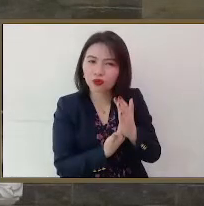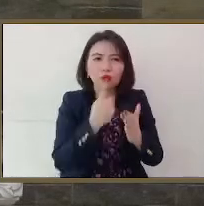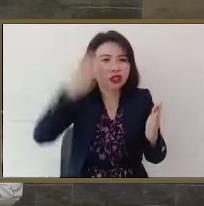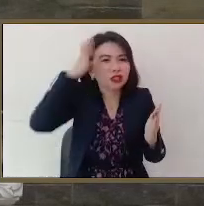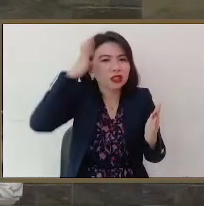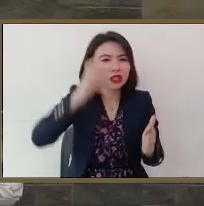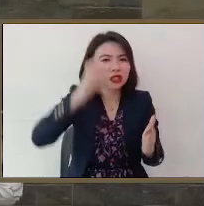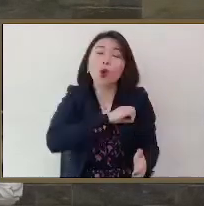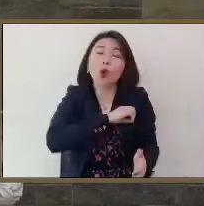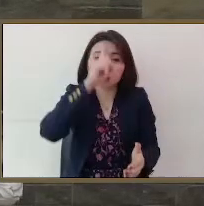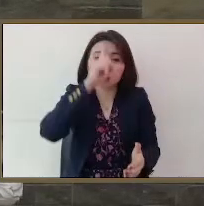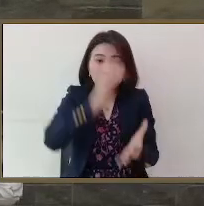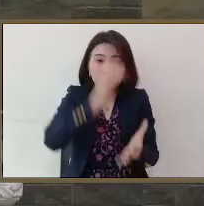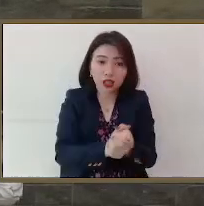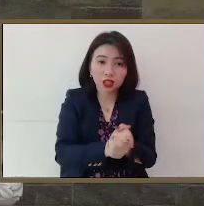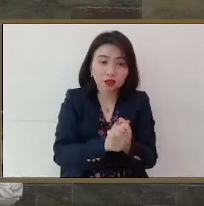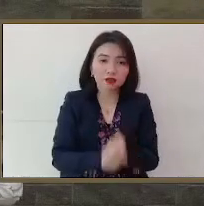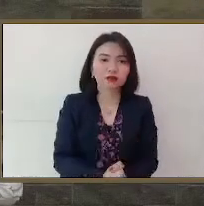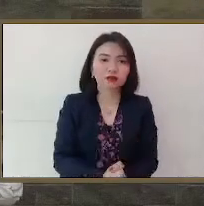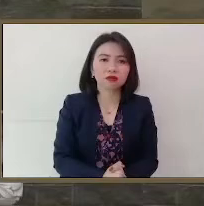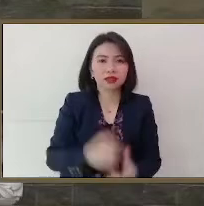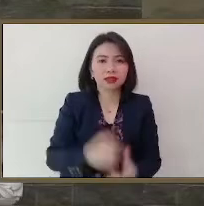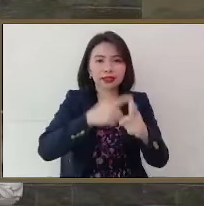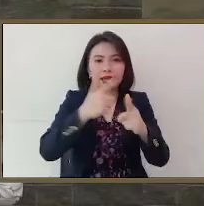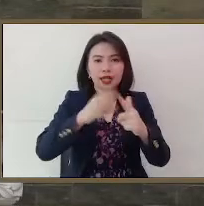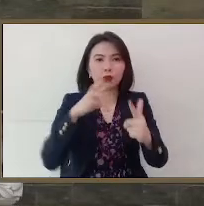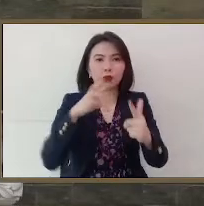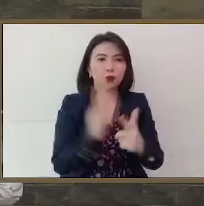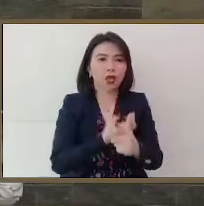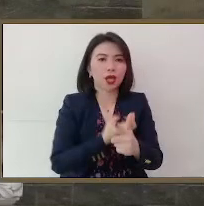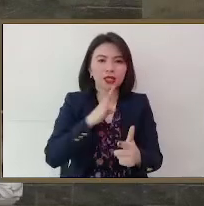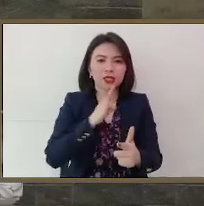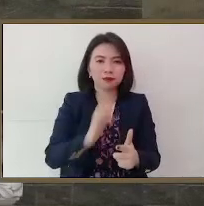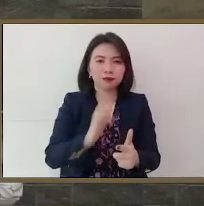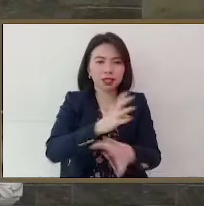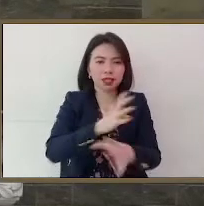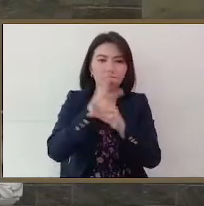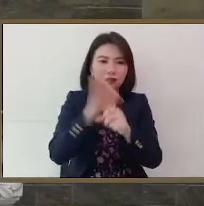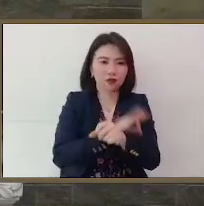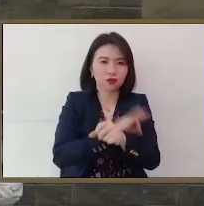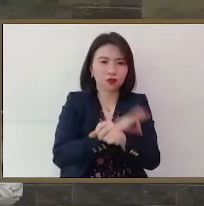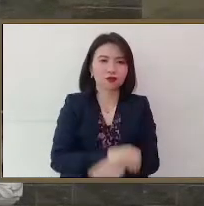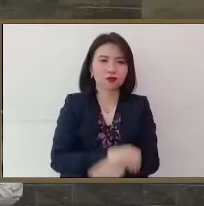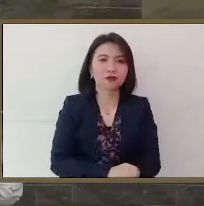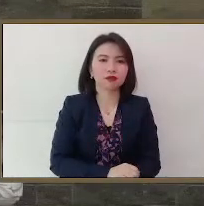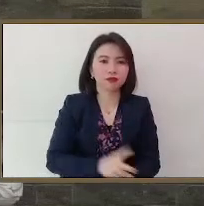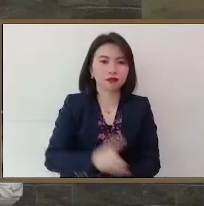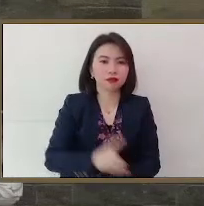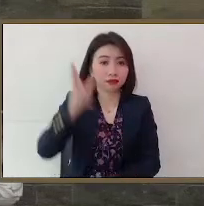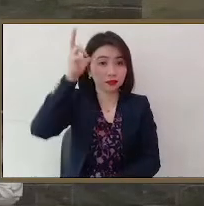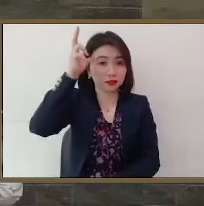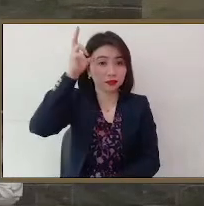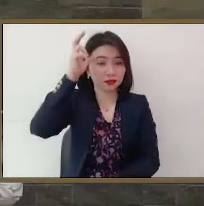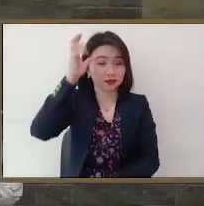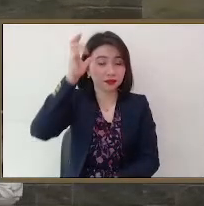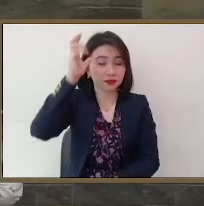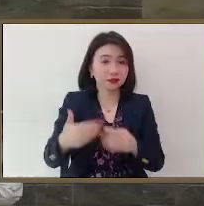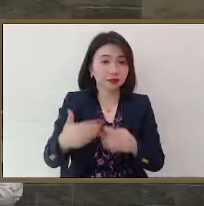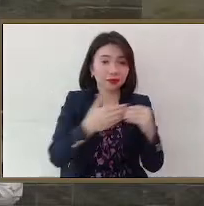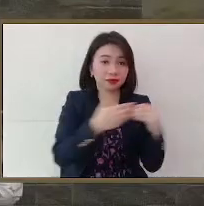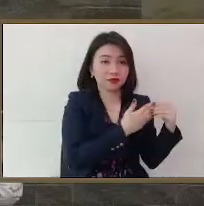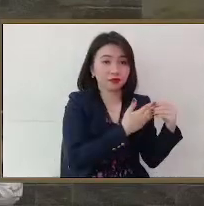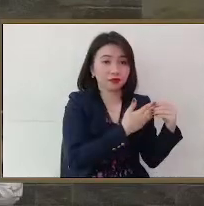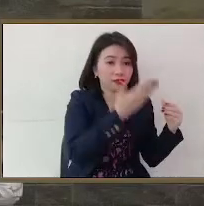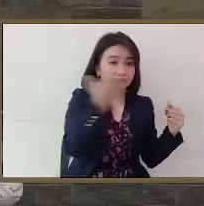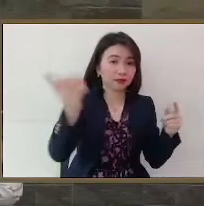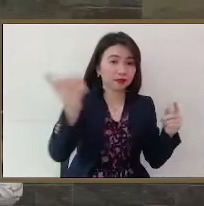Diyos. We must be careful. As you know, Satan can lead you into the